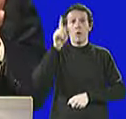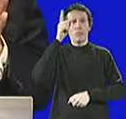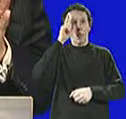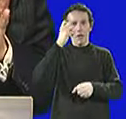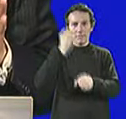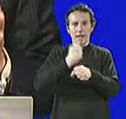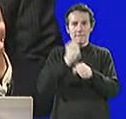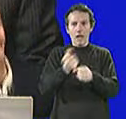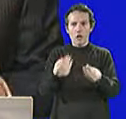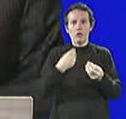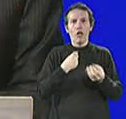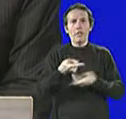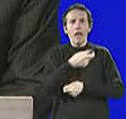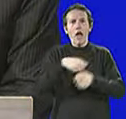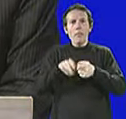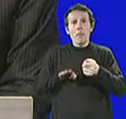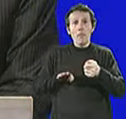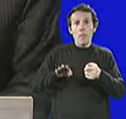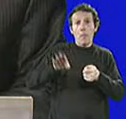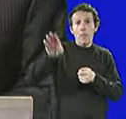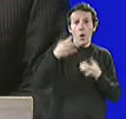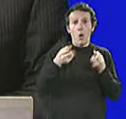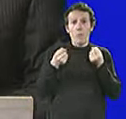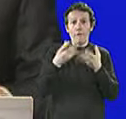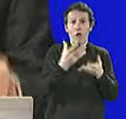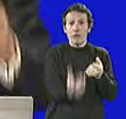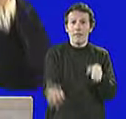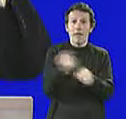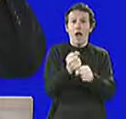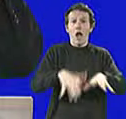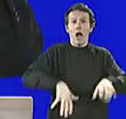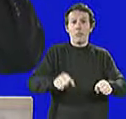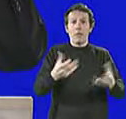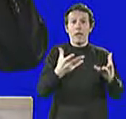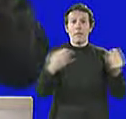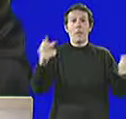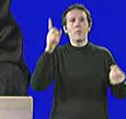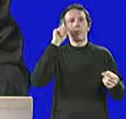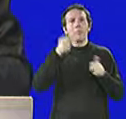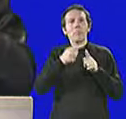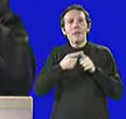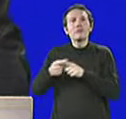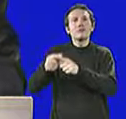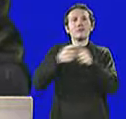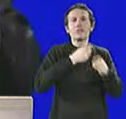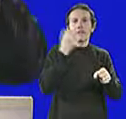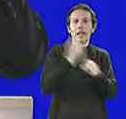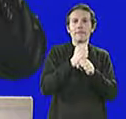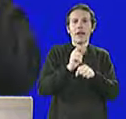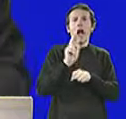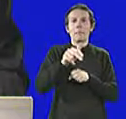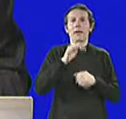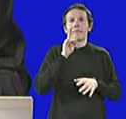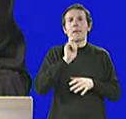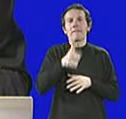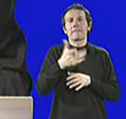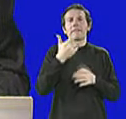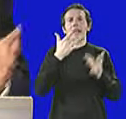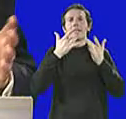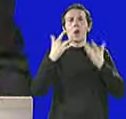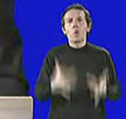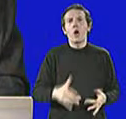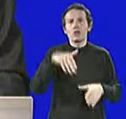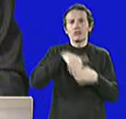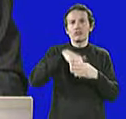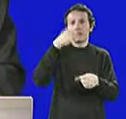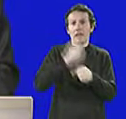qui fait croître l'économie et qui crée des emplois, parce qu'en partageant le travail, on décourage le travail. La